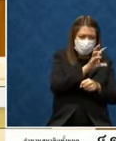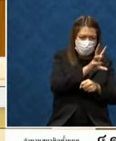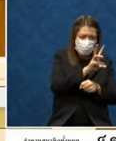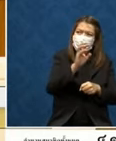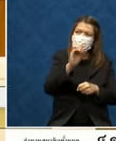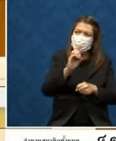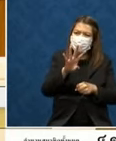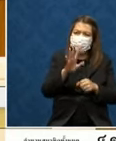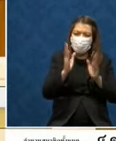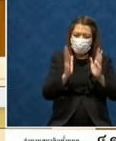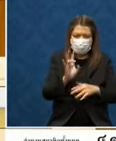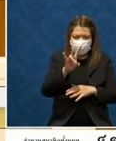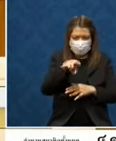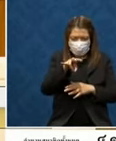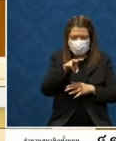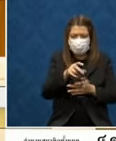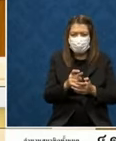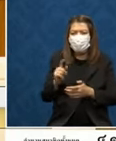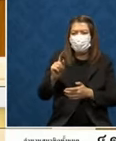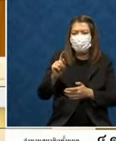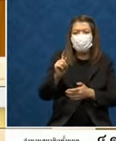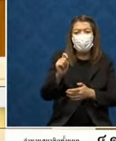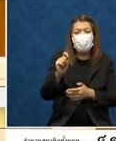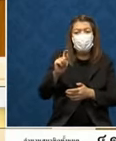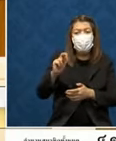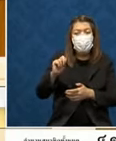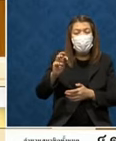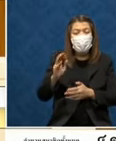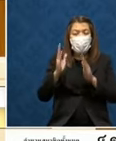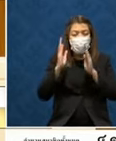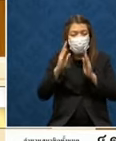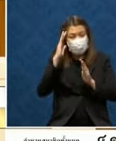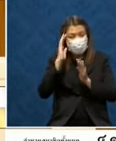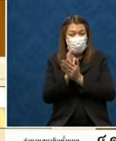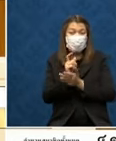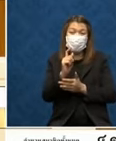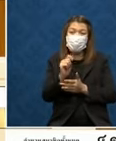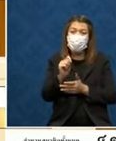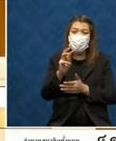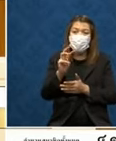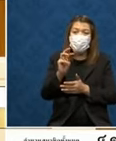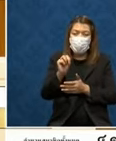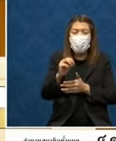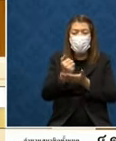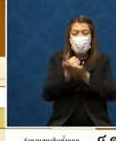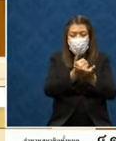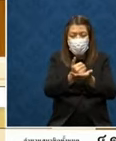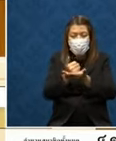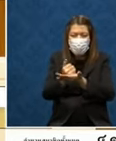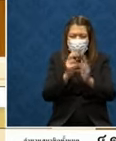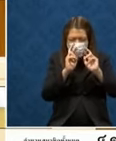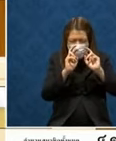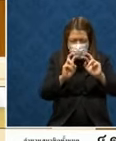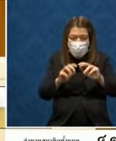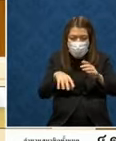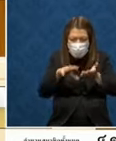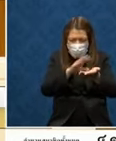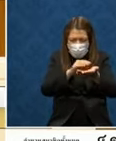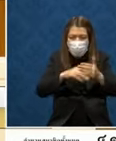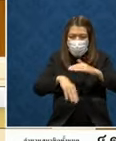7,000คนโดยมีเจ้าหน้าที่ตมช่วยเหลือวันนี้สำนักงานตำรวจแห่งชาติได้ดำเนินการสอบสวนสอบสวนรวบรวมพยานหลัก